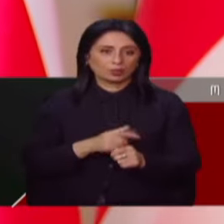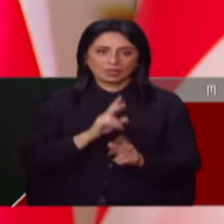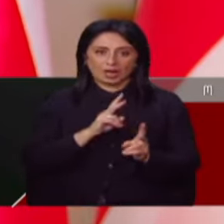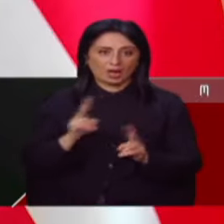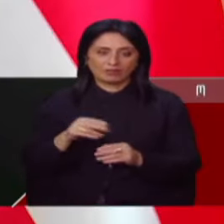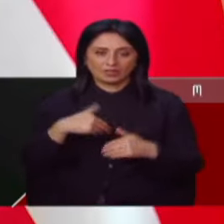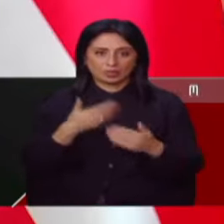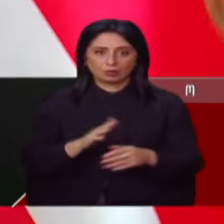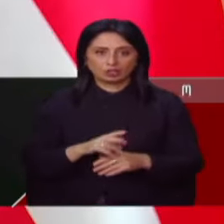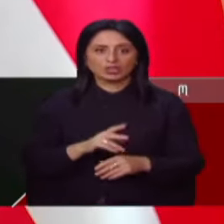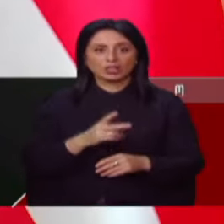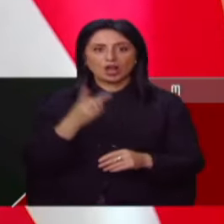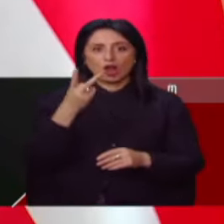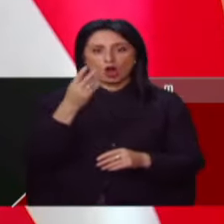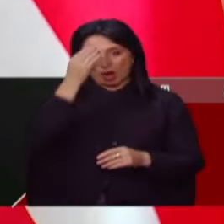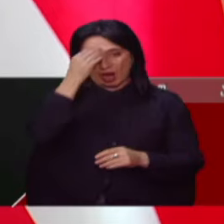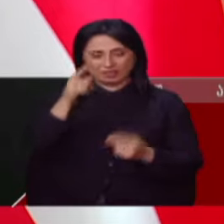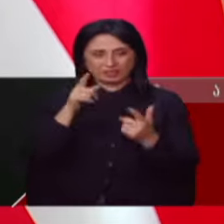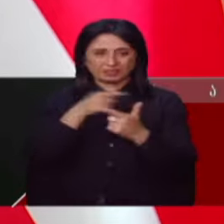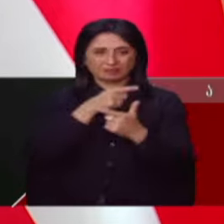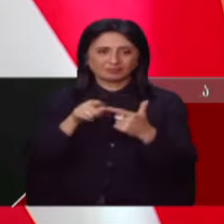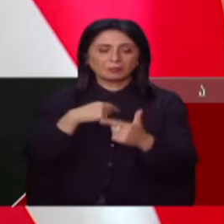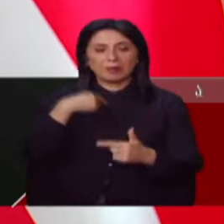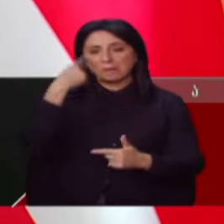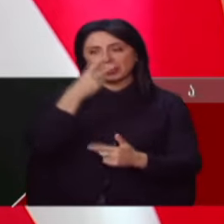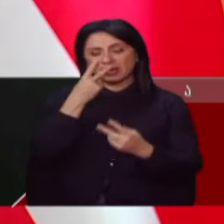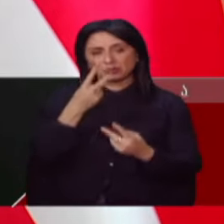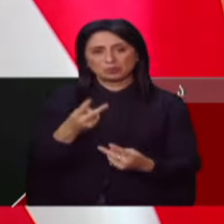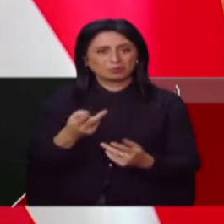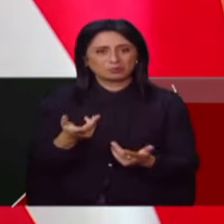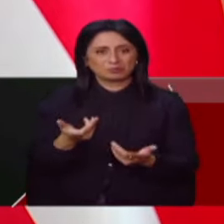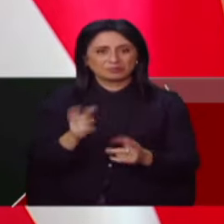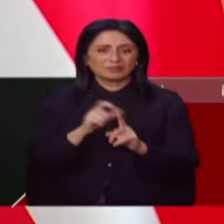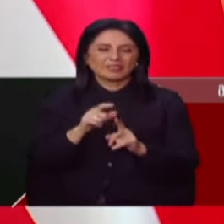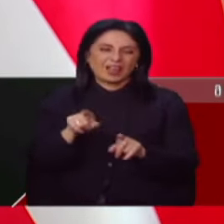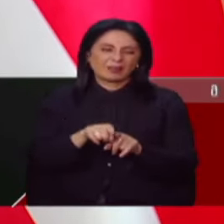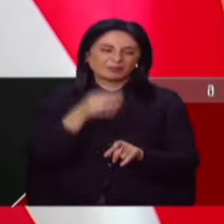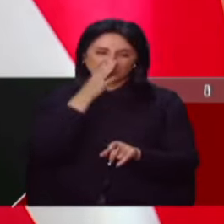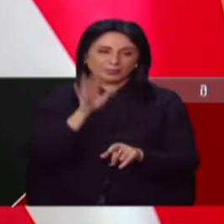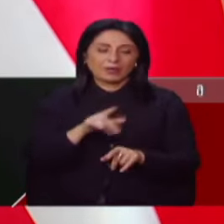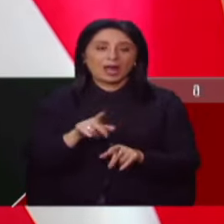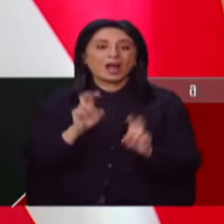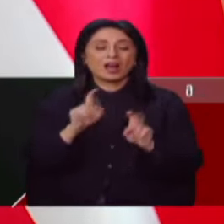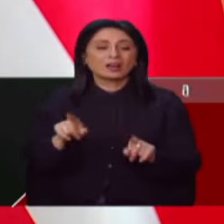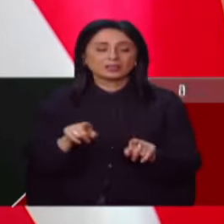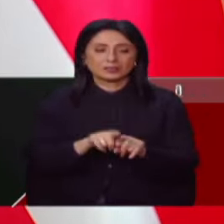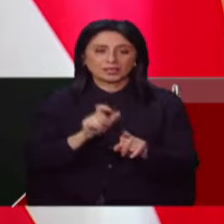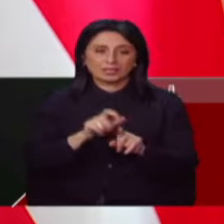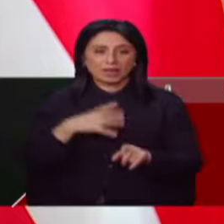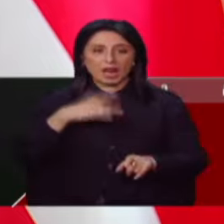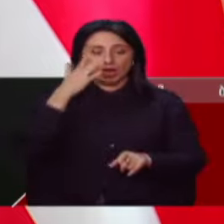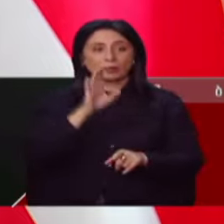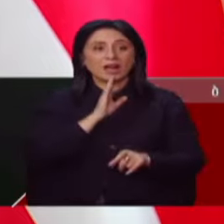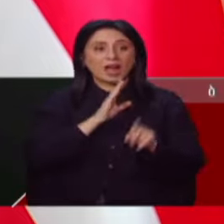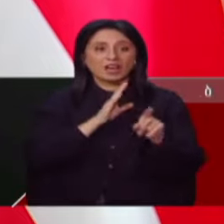არავის არ უ შეიძლება ორაზონად გაიქოს ადამიანმა, მე პირადად ასეთებითაც არ ვიხმარდი, თუმცა აქ იგულისხმება ის, რომ ქართული